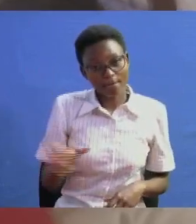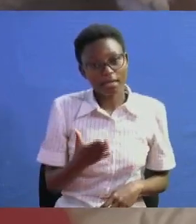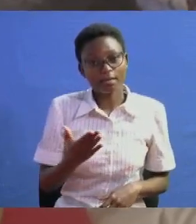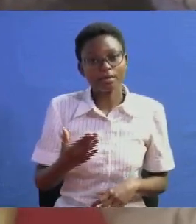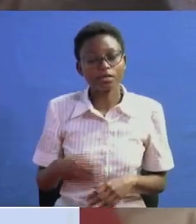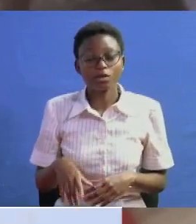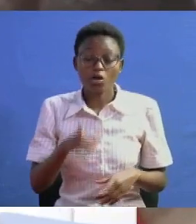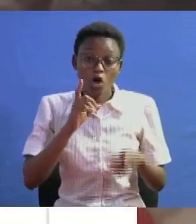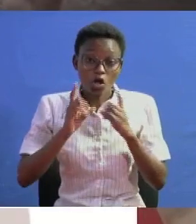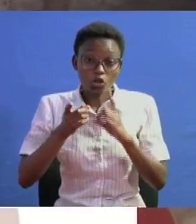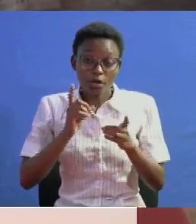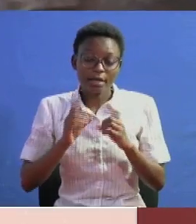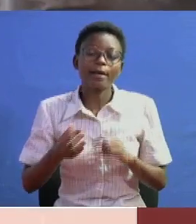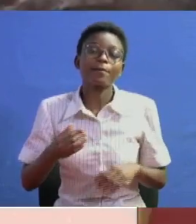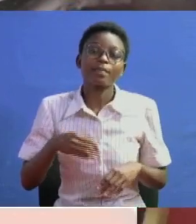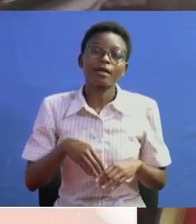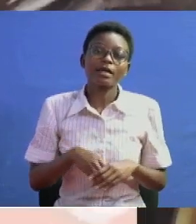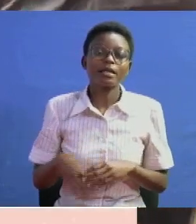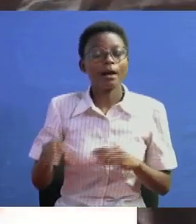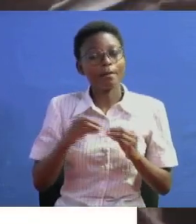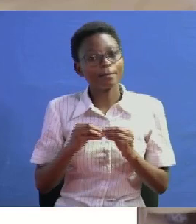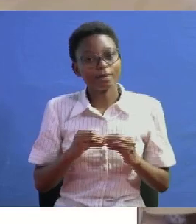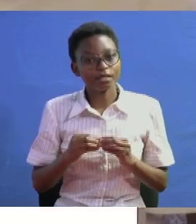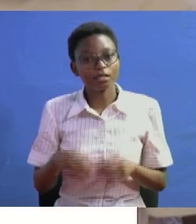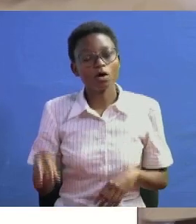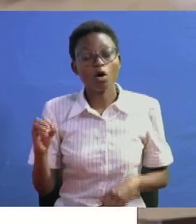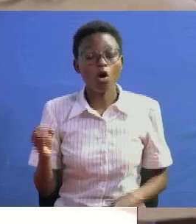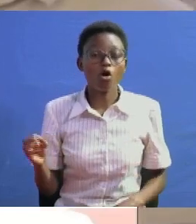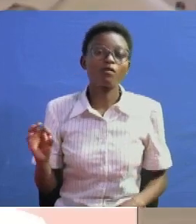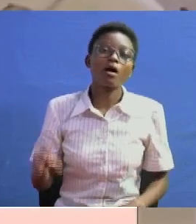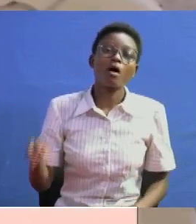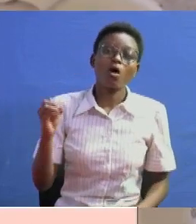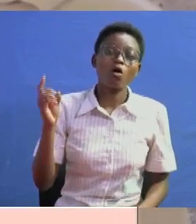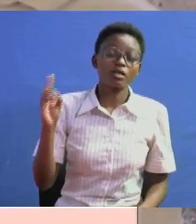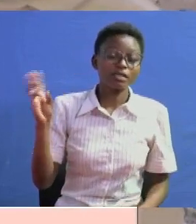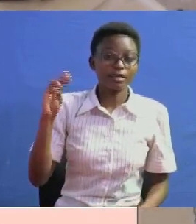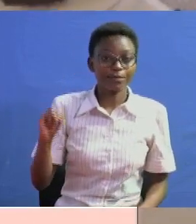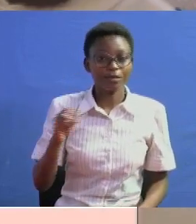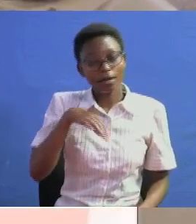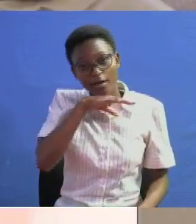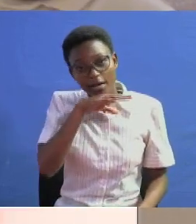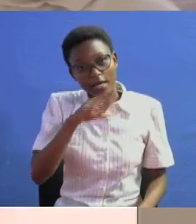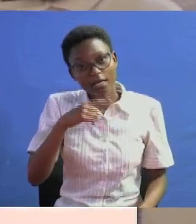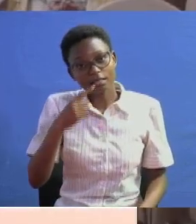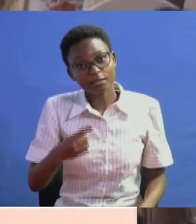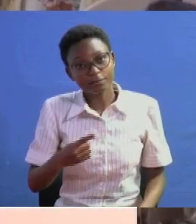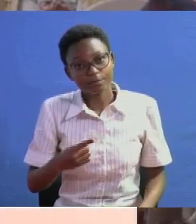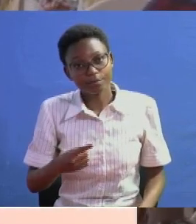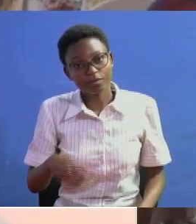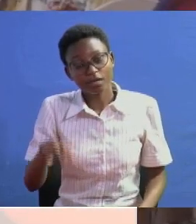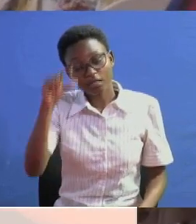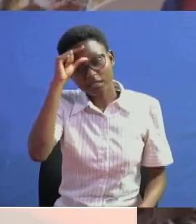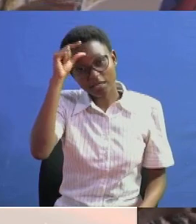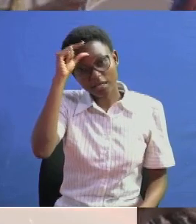Akizungumza katika mkutano wa kuandikisha wanachama kwenye chama cha ODM katika kaunti ya Tana River, Raila alidokeza kuwa serikali kuu